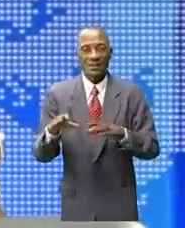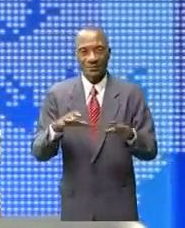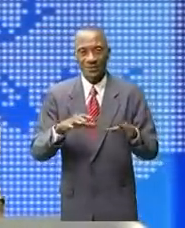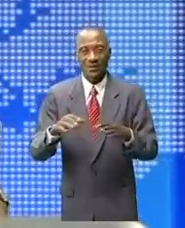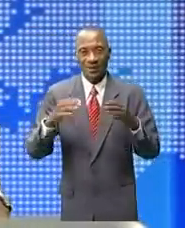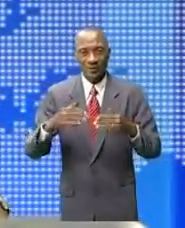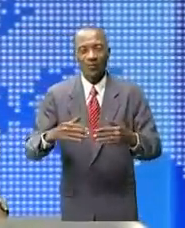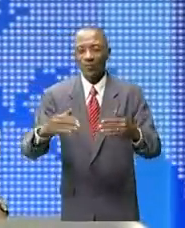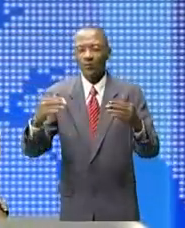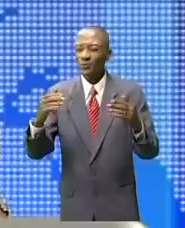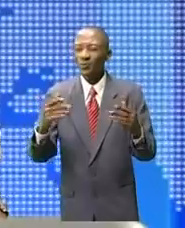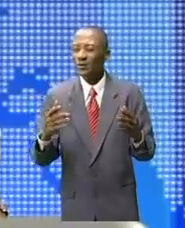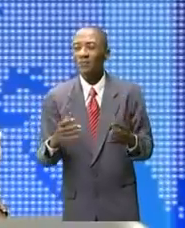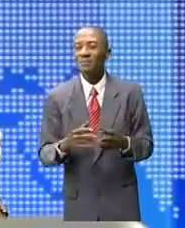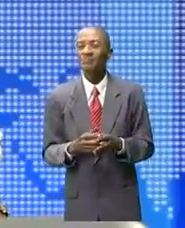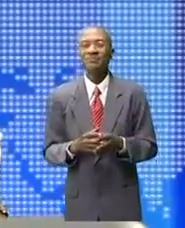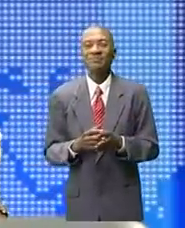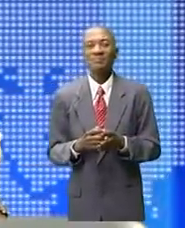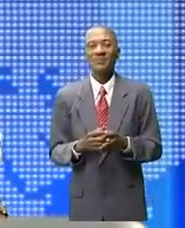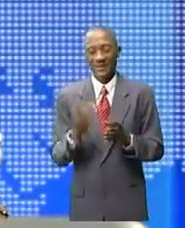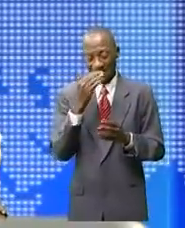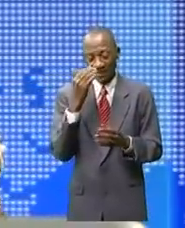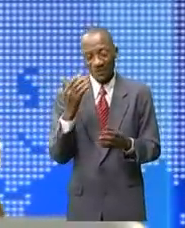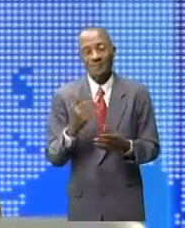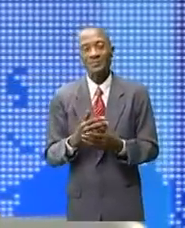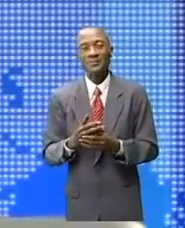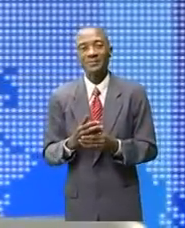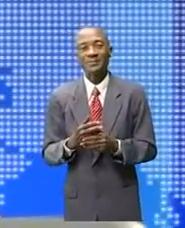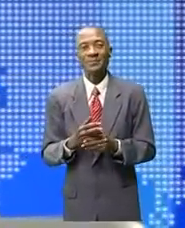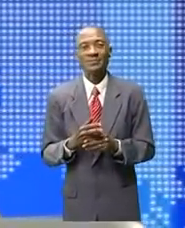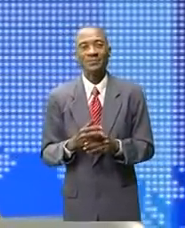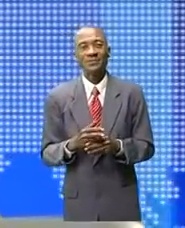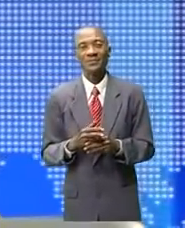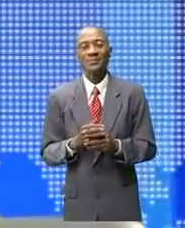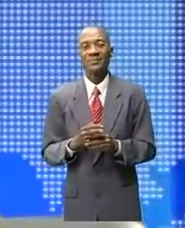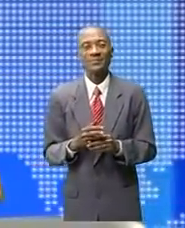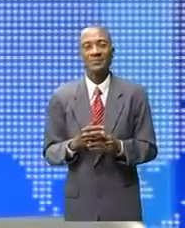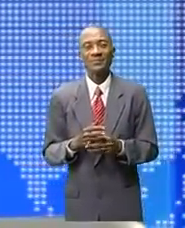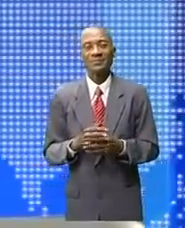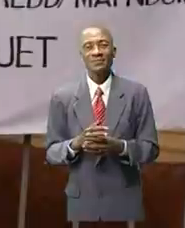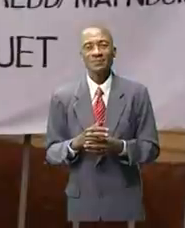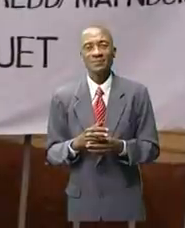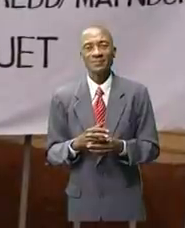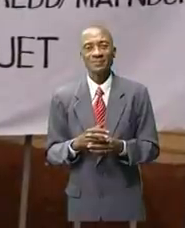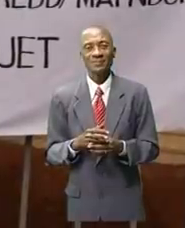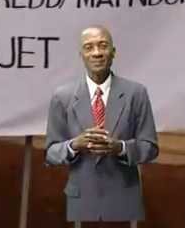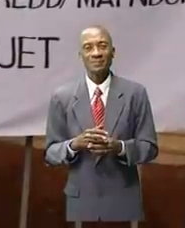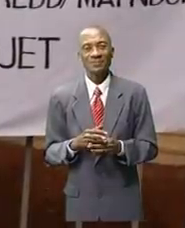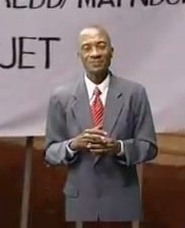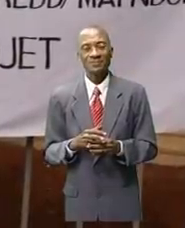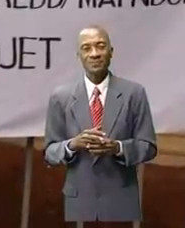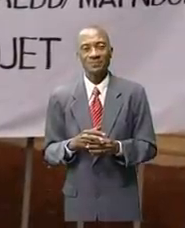le vice-gouverneur intérimaire Jacques Mbombaka. Néné Maïzana pour le reportage. Les